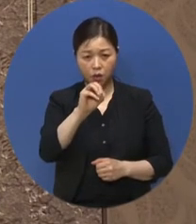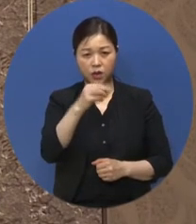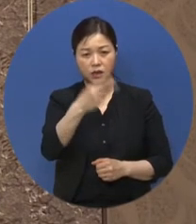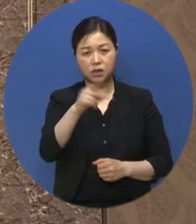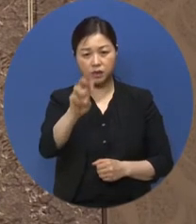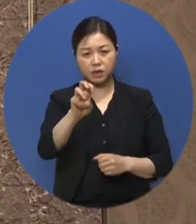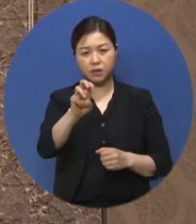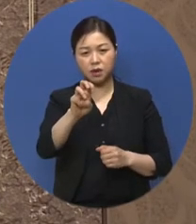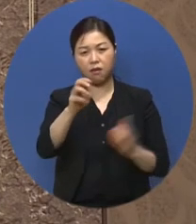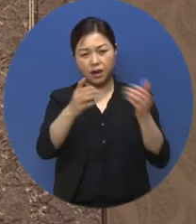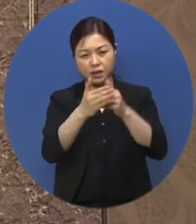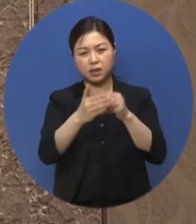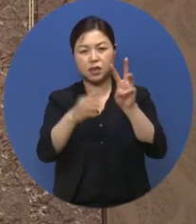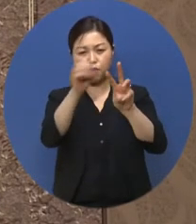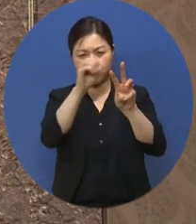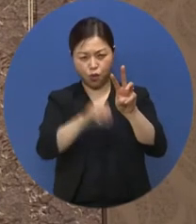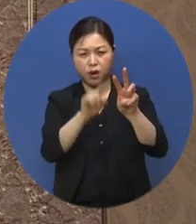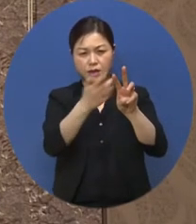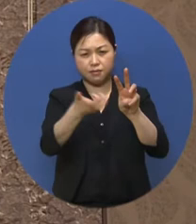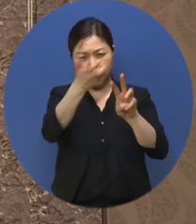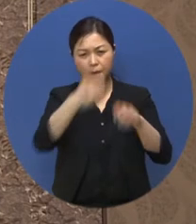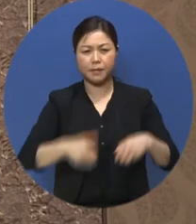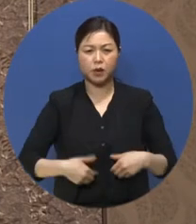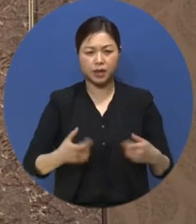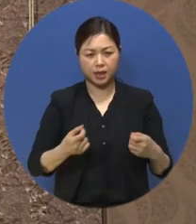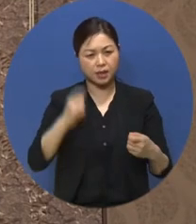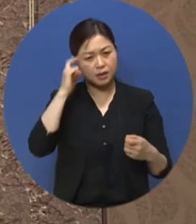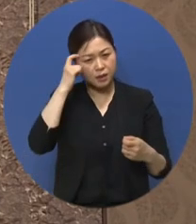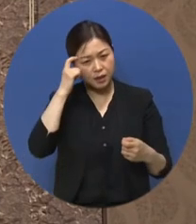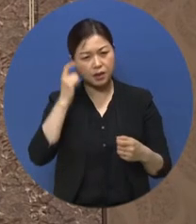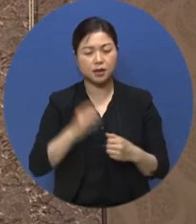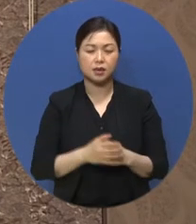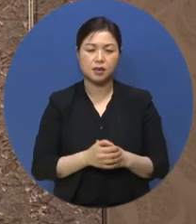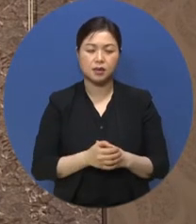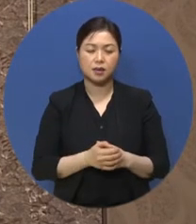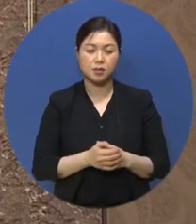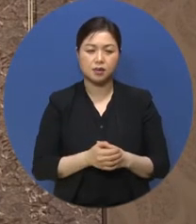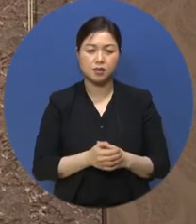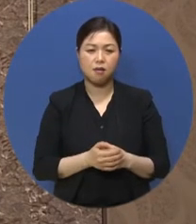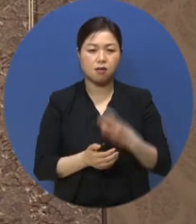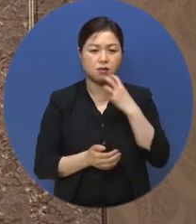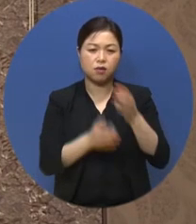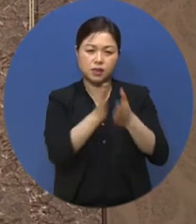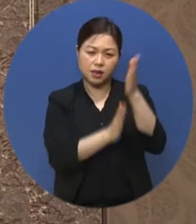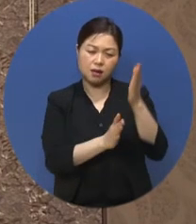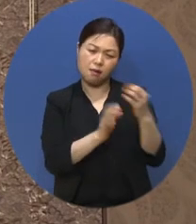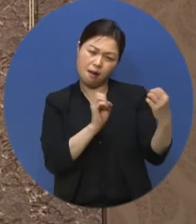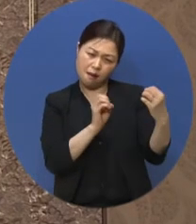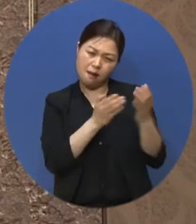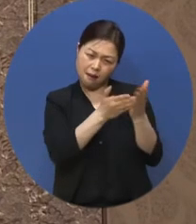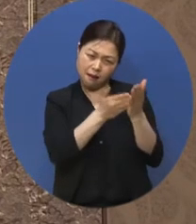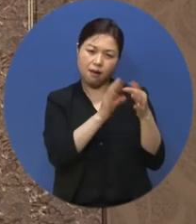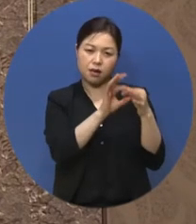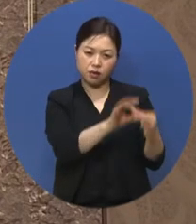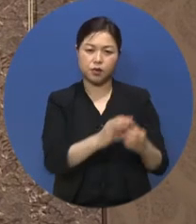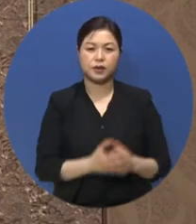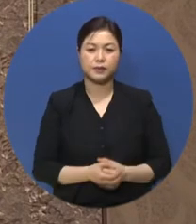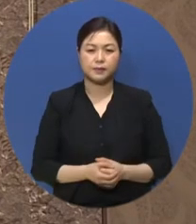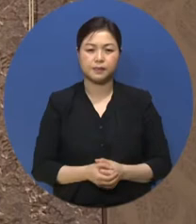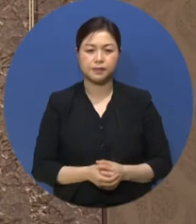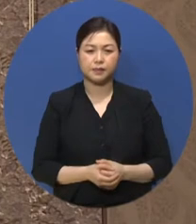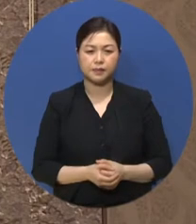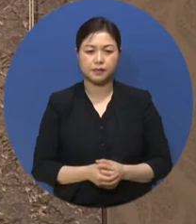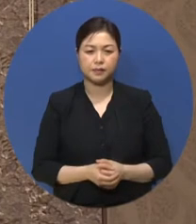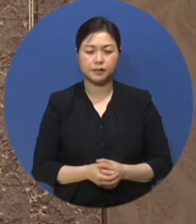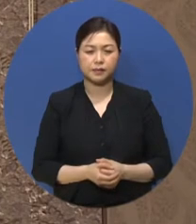2030년까지는 네. 3%까지는 올려야 된다. 오. 그래서 그거를 갖고 계속 서울시하고 얘기를 하고 있습니다. 그래서 근데